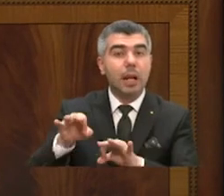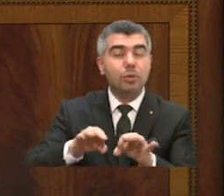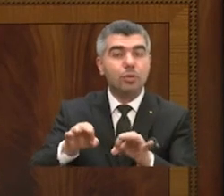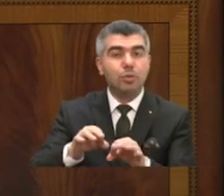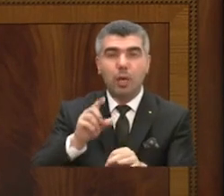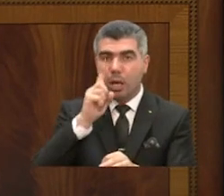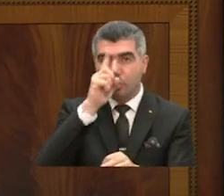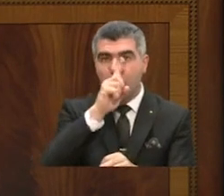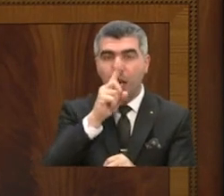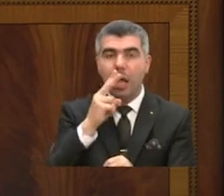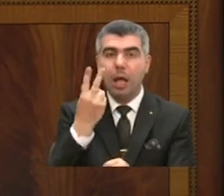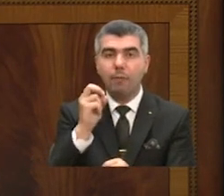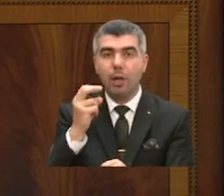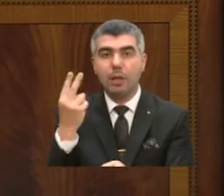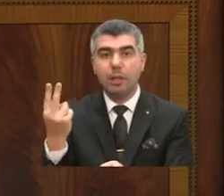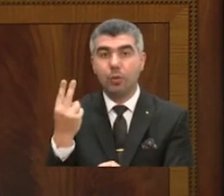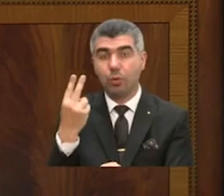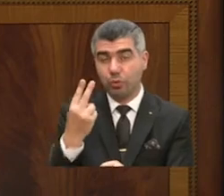الدراسي